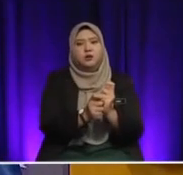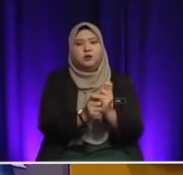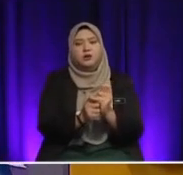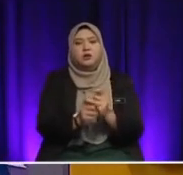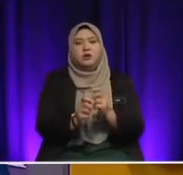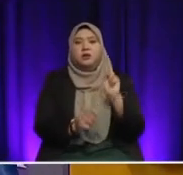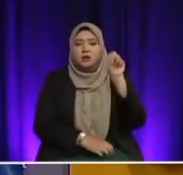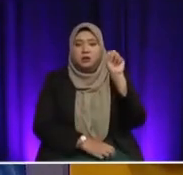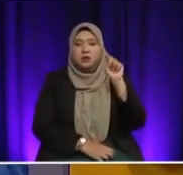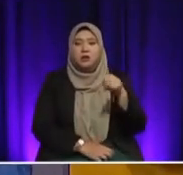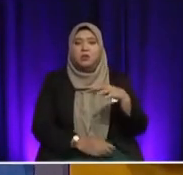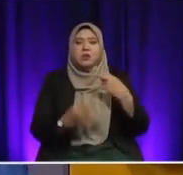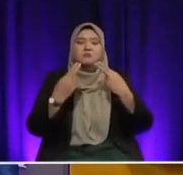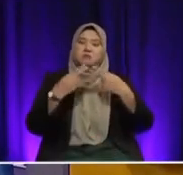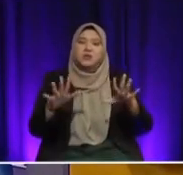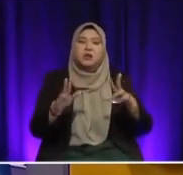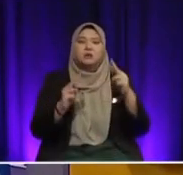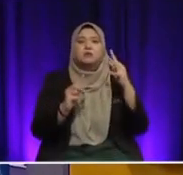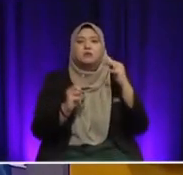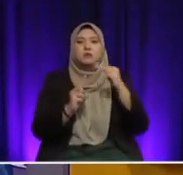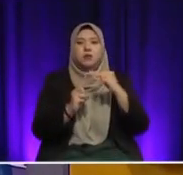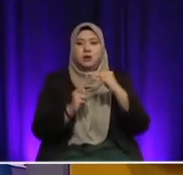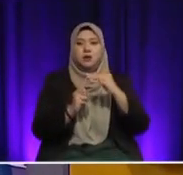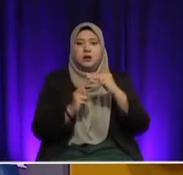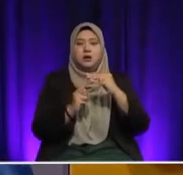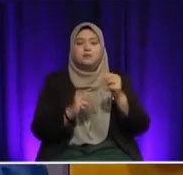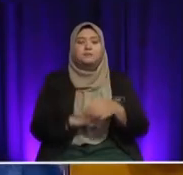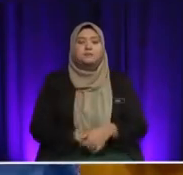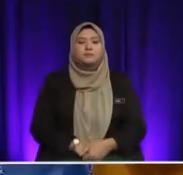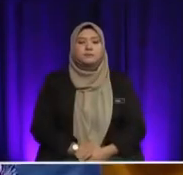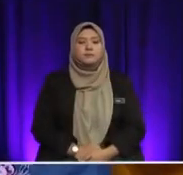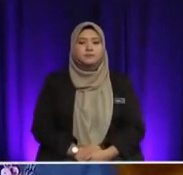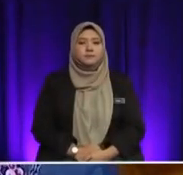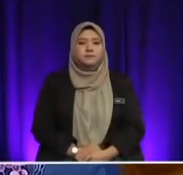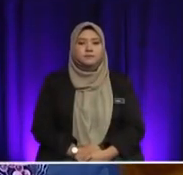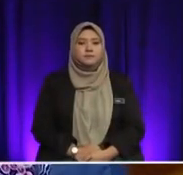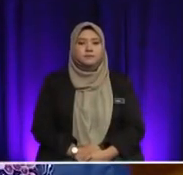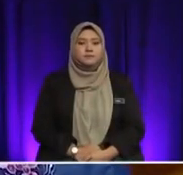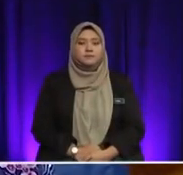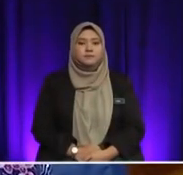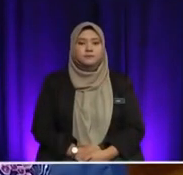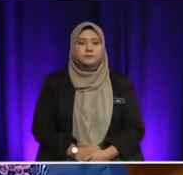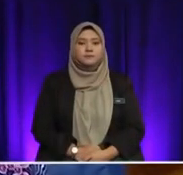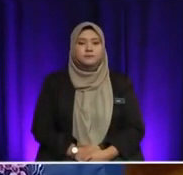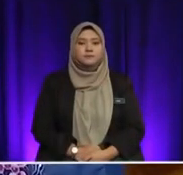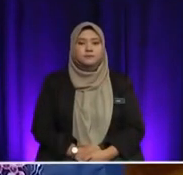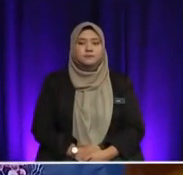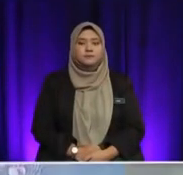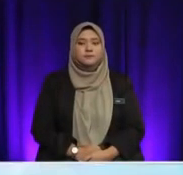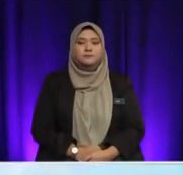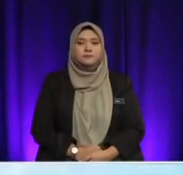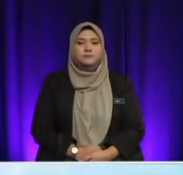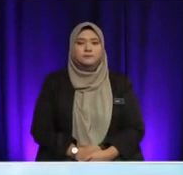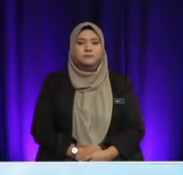baca arahan betul-betul. Kalau perlu garis, garis. Kalau perlu bulat, bulat. Okay. Boleh memadatkan daging untuk membentuk burger,